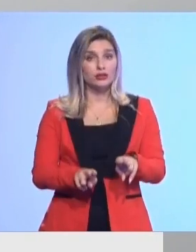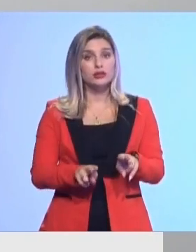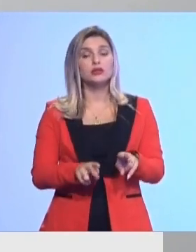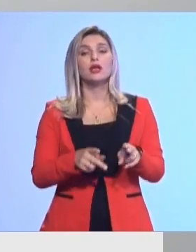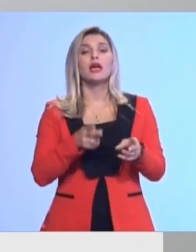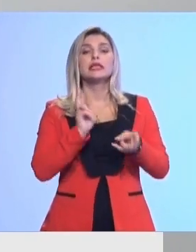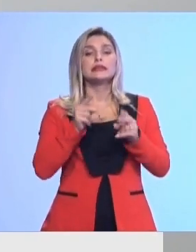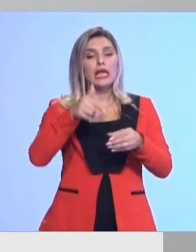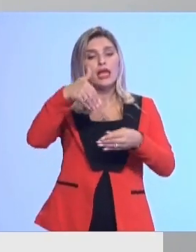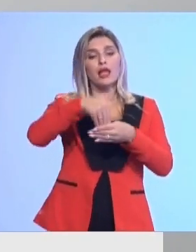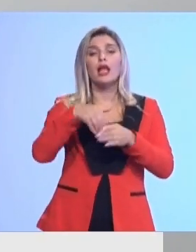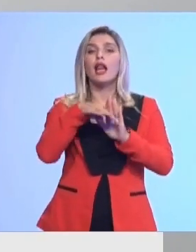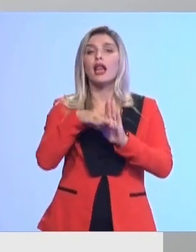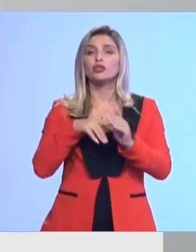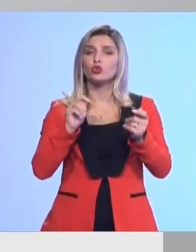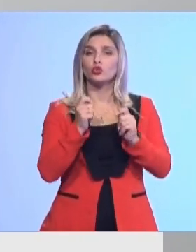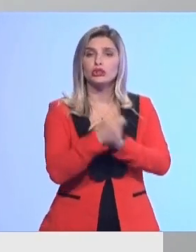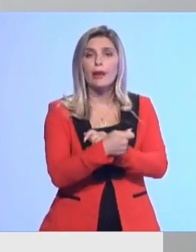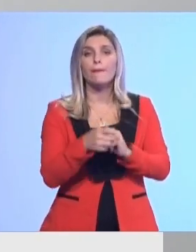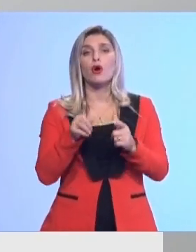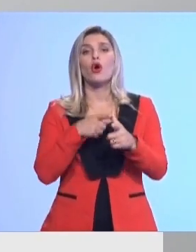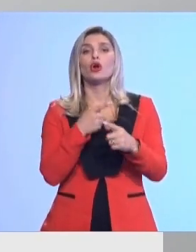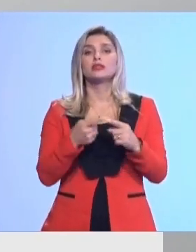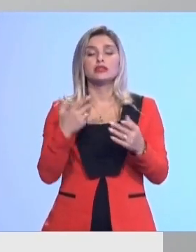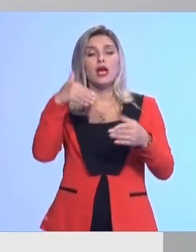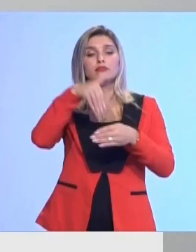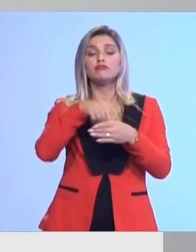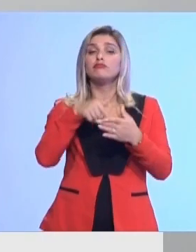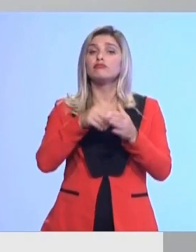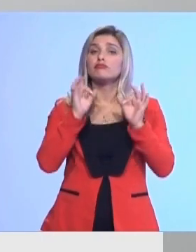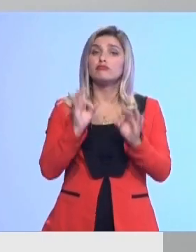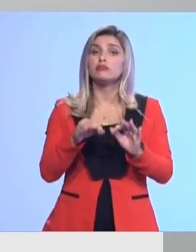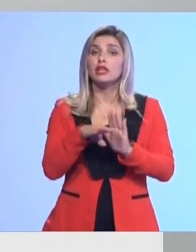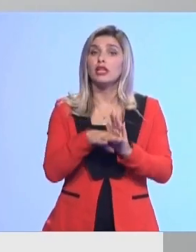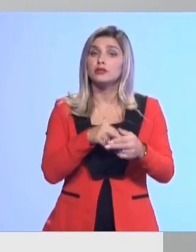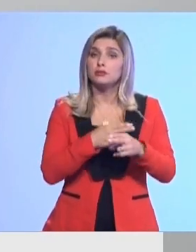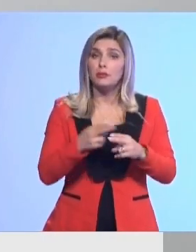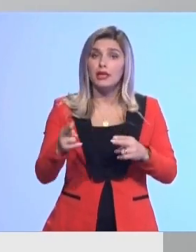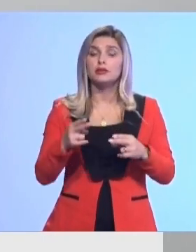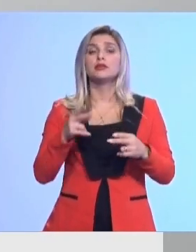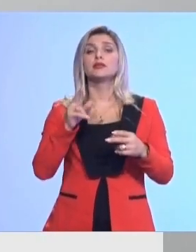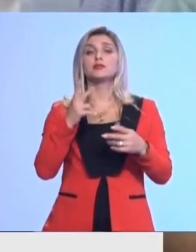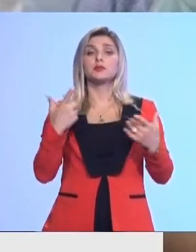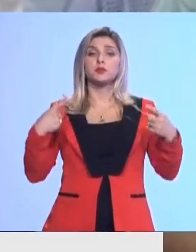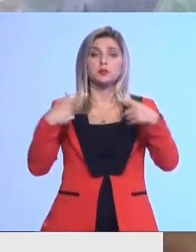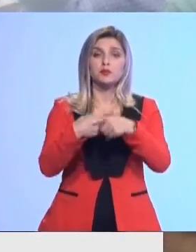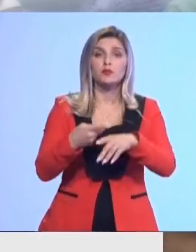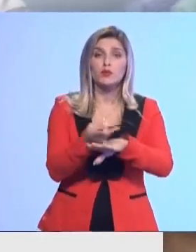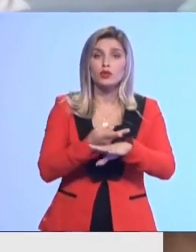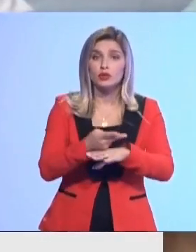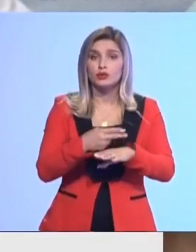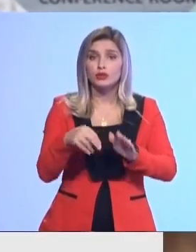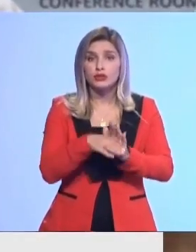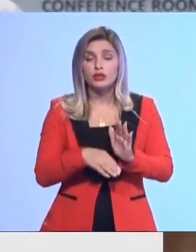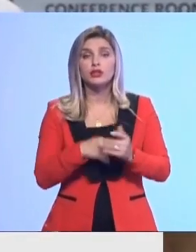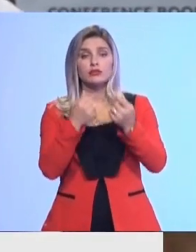lidhur me ndryshimet legjislative, si dhe dilemat mbi kushtetueshmërinë e ligjeve që prekishin nga reforma e shoqëruan